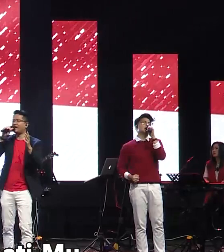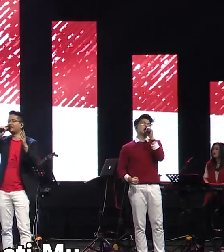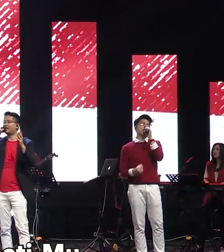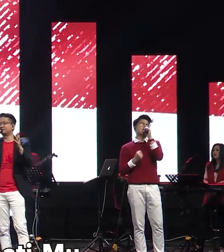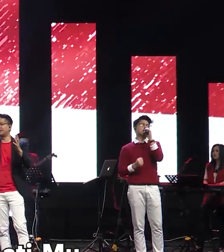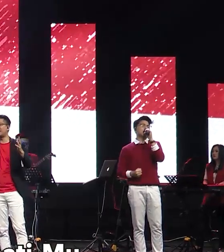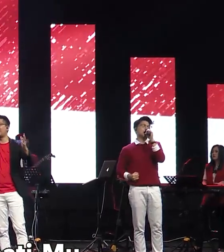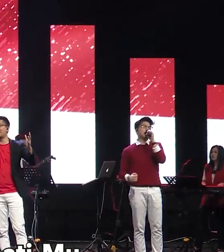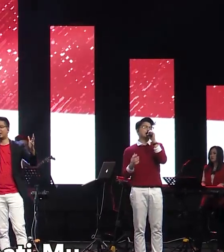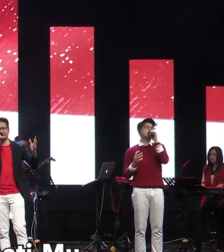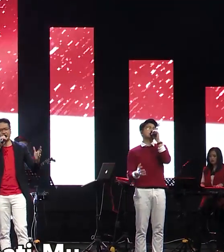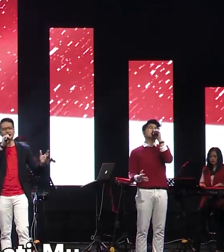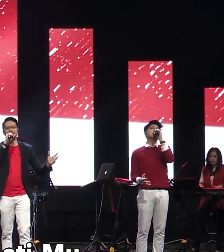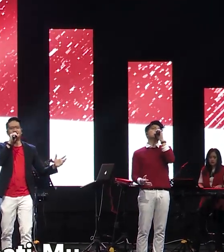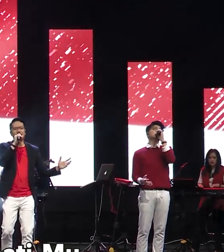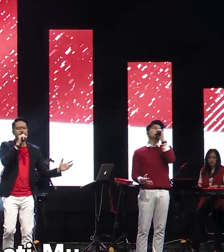kesayangan